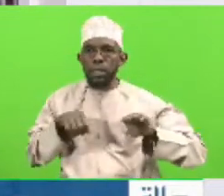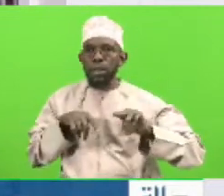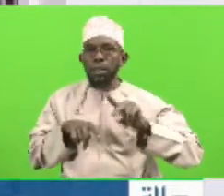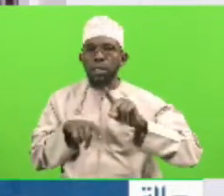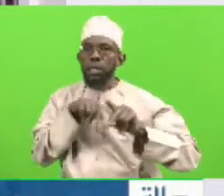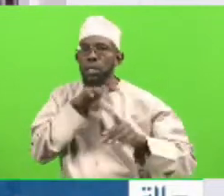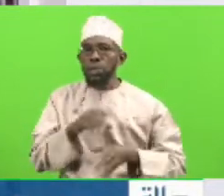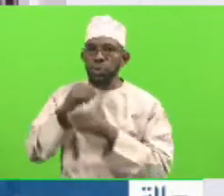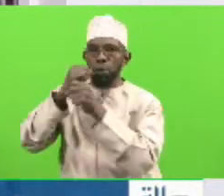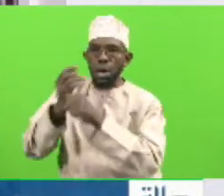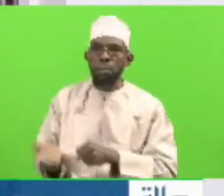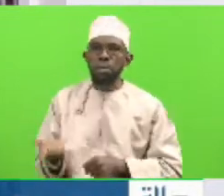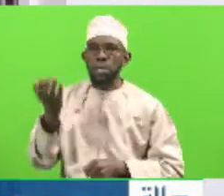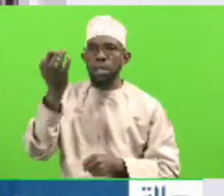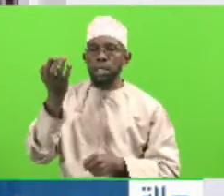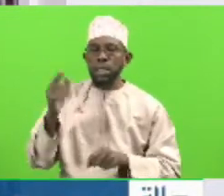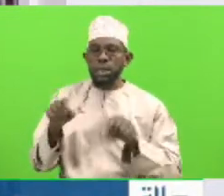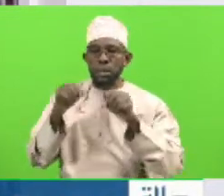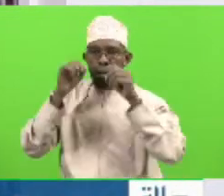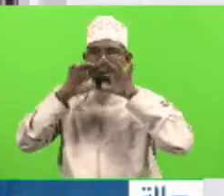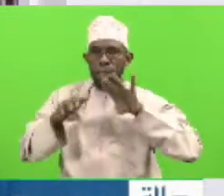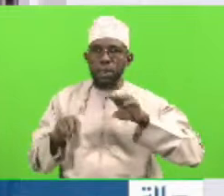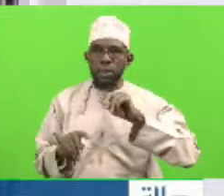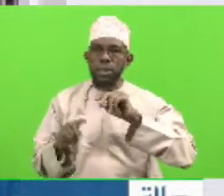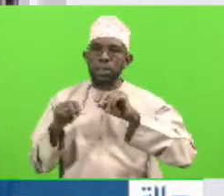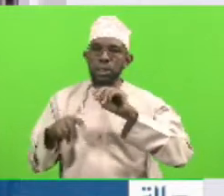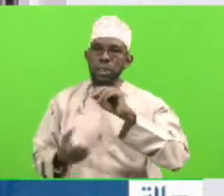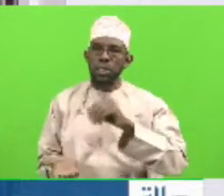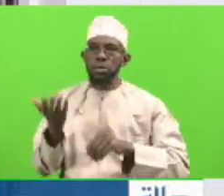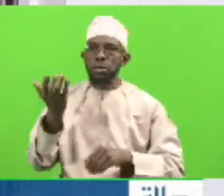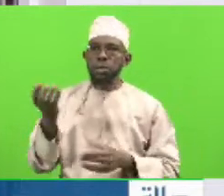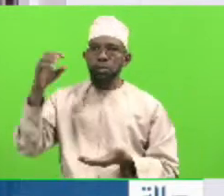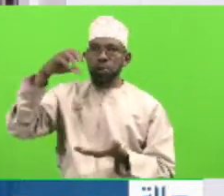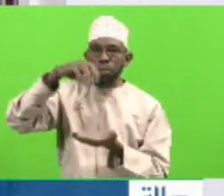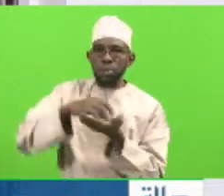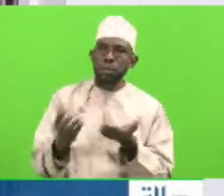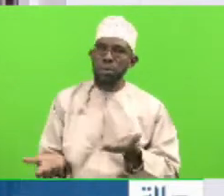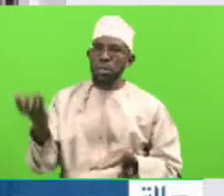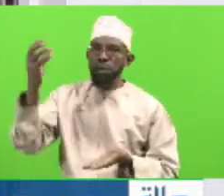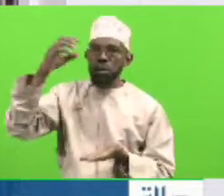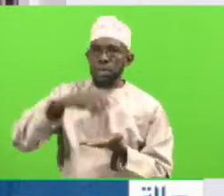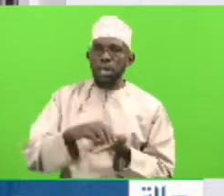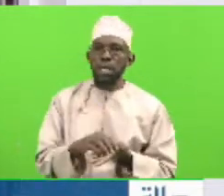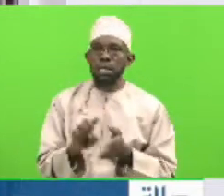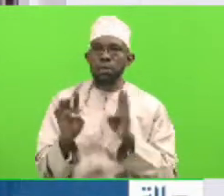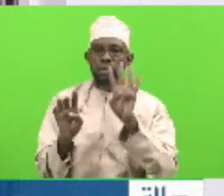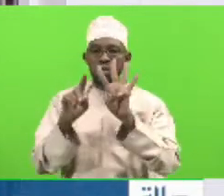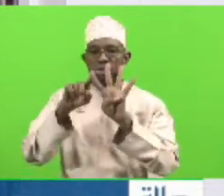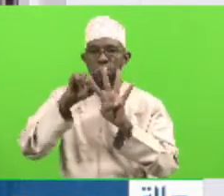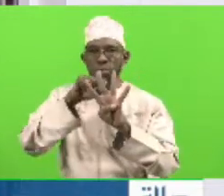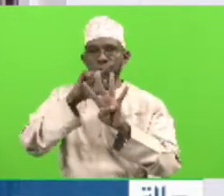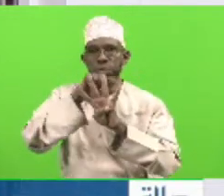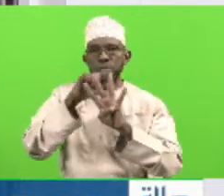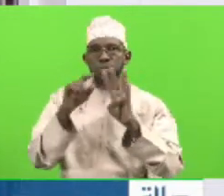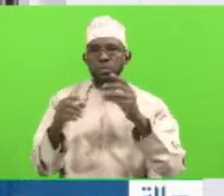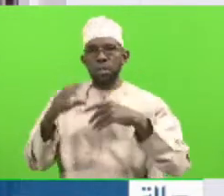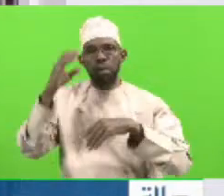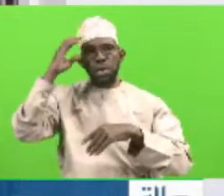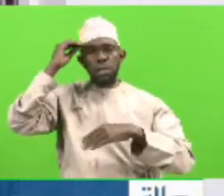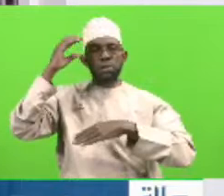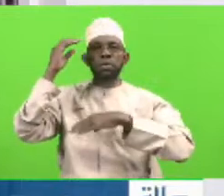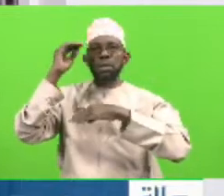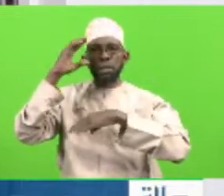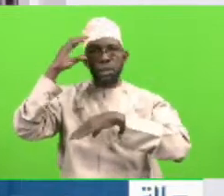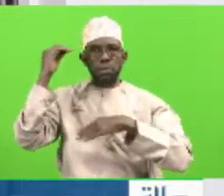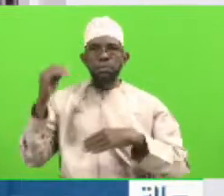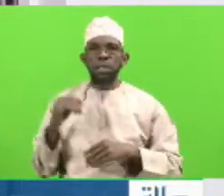كما باركت على إبراهيم وعلى آل إبراهيم في العالمين إنك حميد مجيد. ورضى اللهم عن خلفاء الأربع أبي بكر وعمر وعثمان